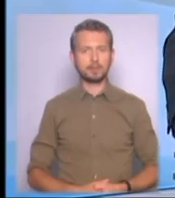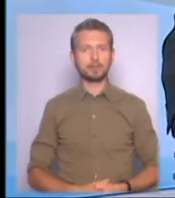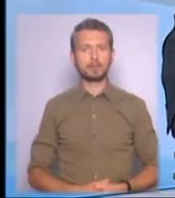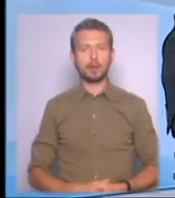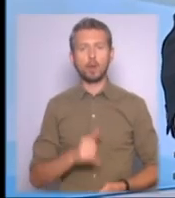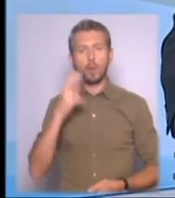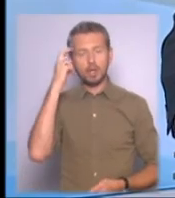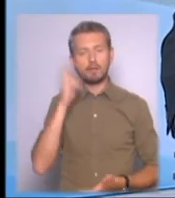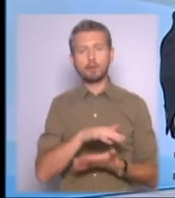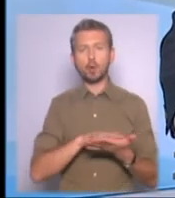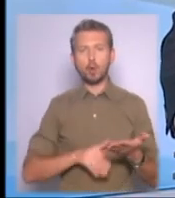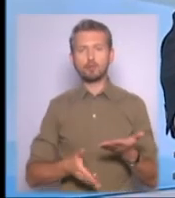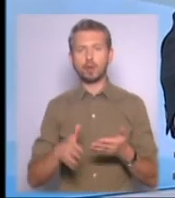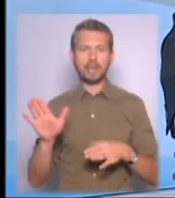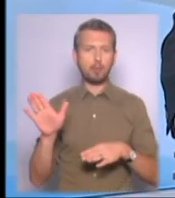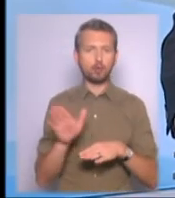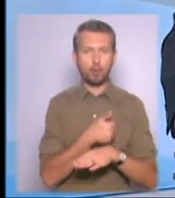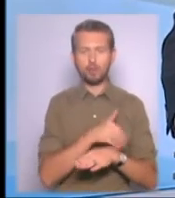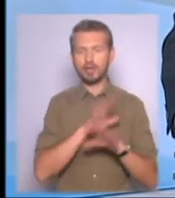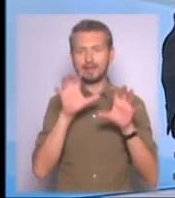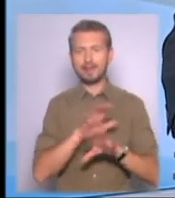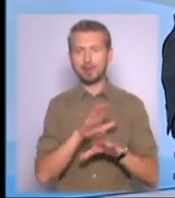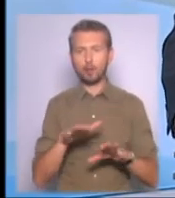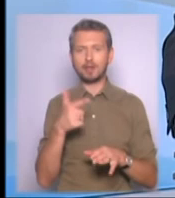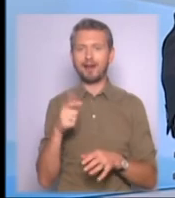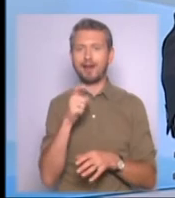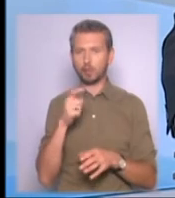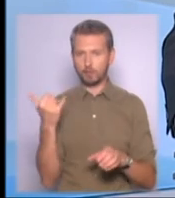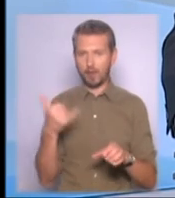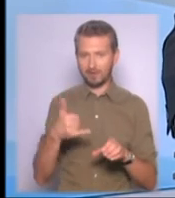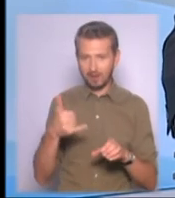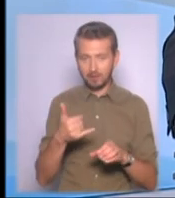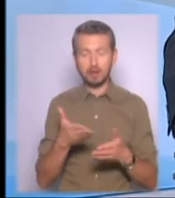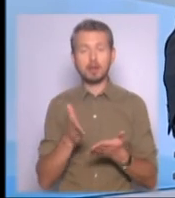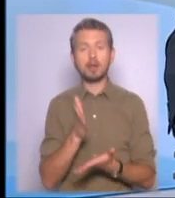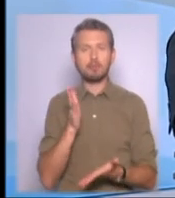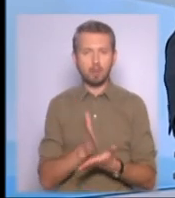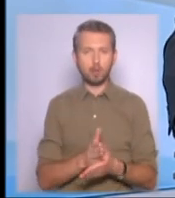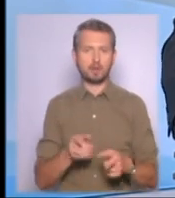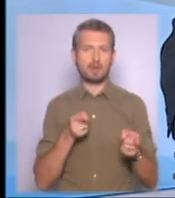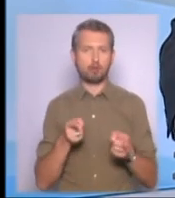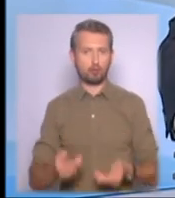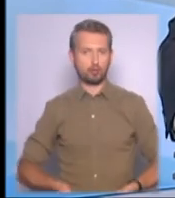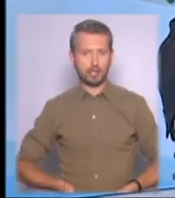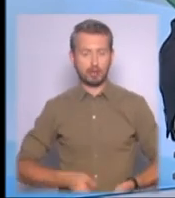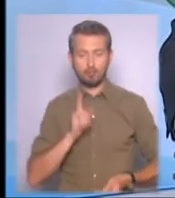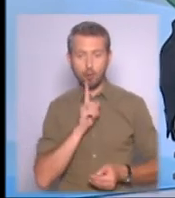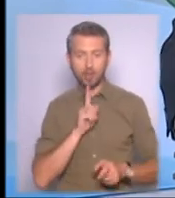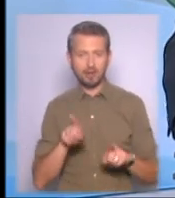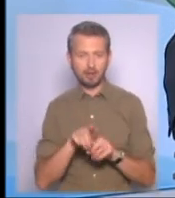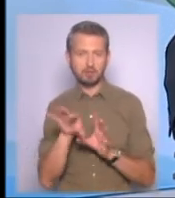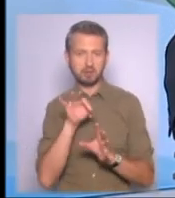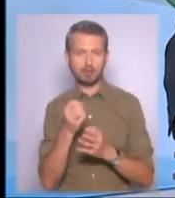У Києві продовжують демонтувати незаконні газові АЗС, які несуть потенційну загрозу жителям. Поки таких у місті визначили